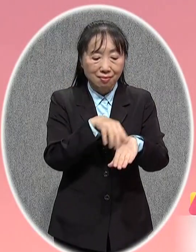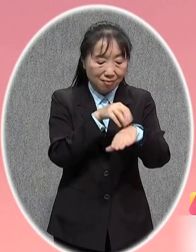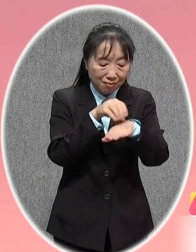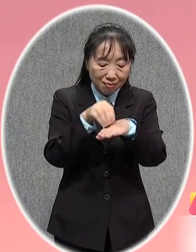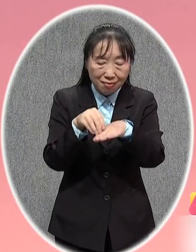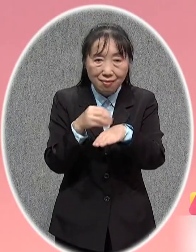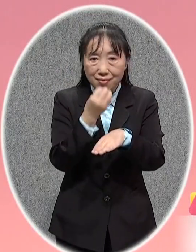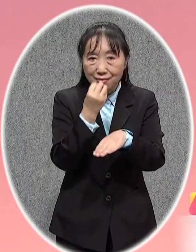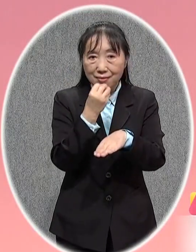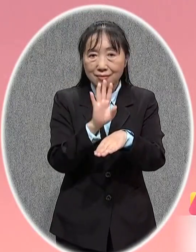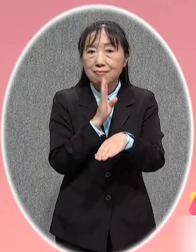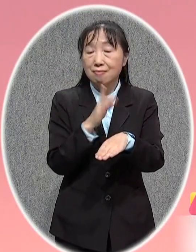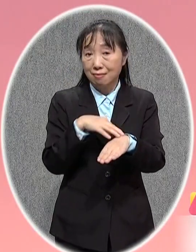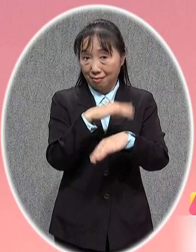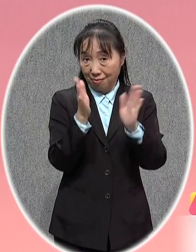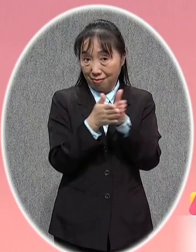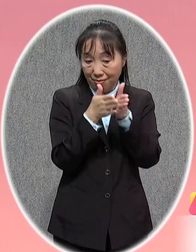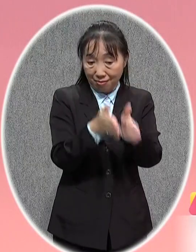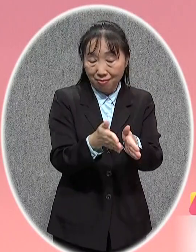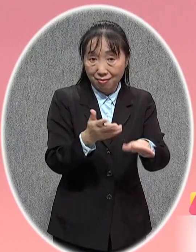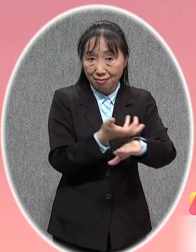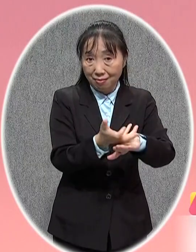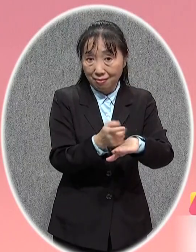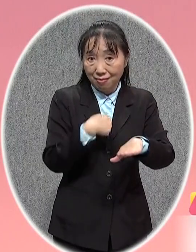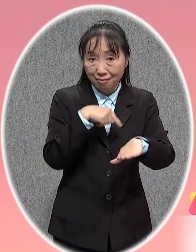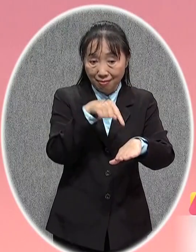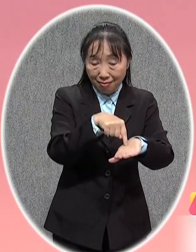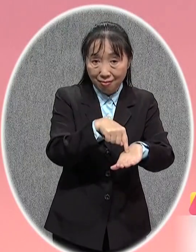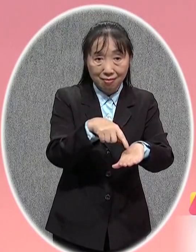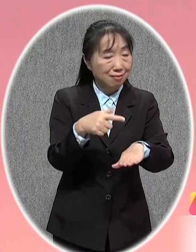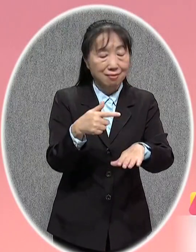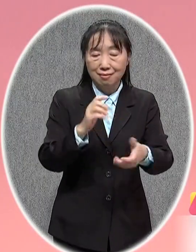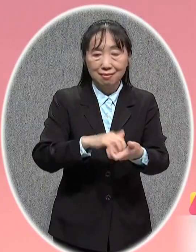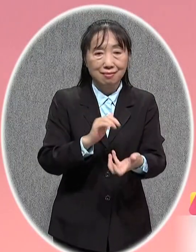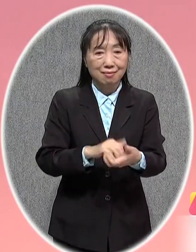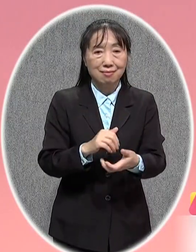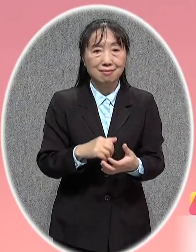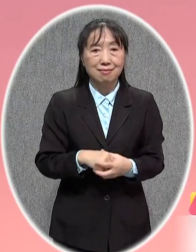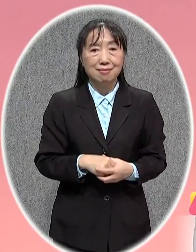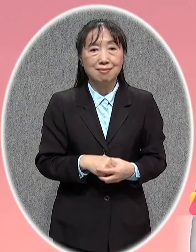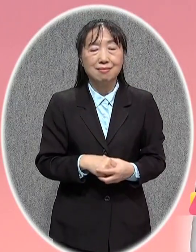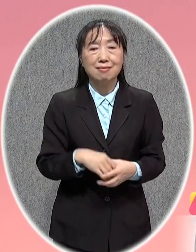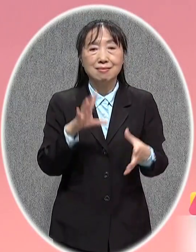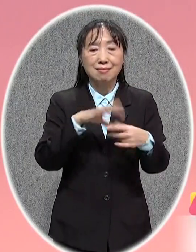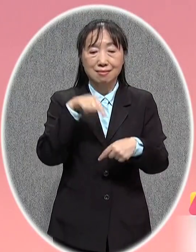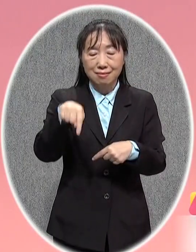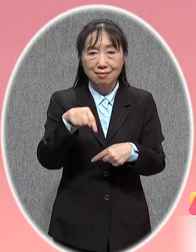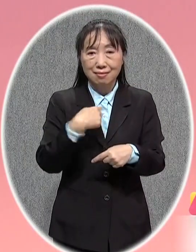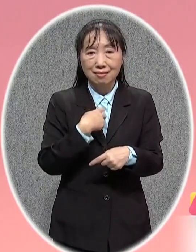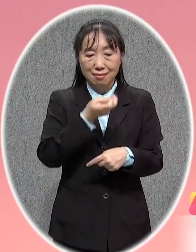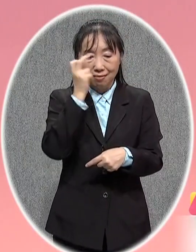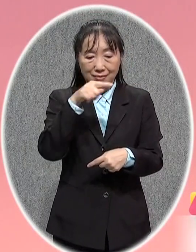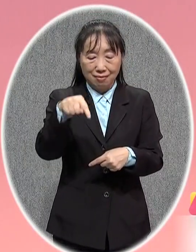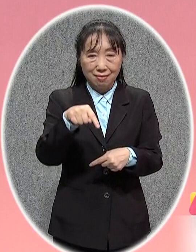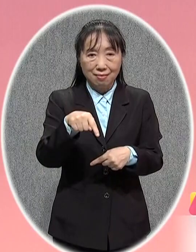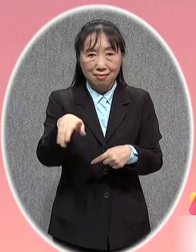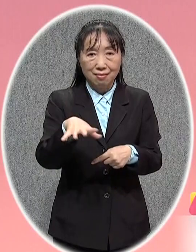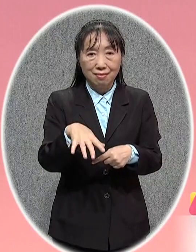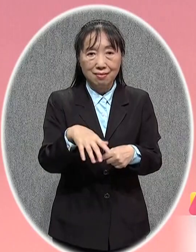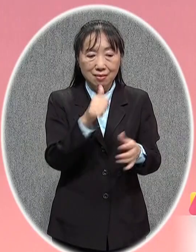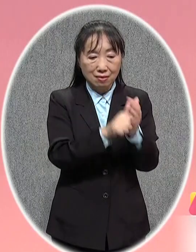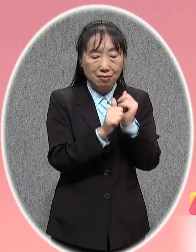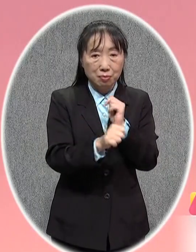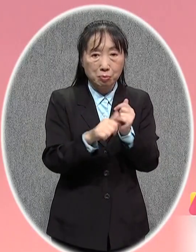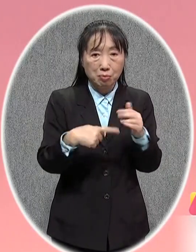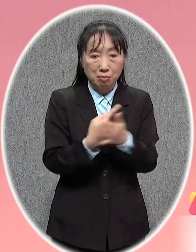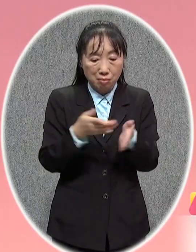全是依赖在这个藻礁生态系之上，因为从藻那个红肉阿济角被发现的分布范围显然不是这